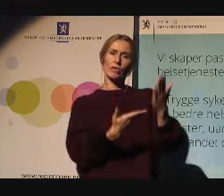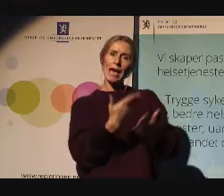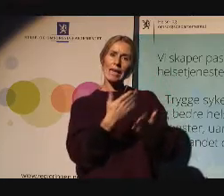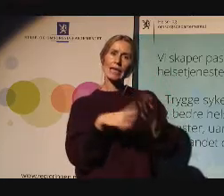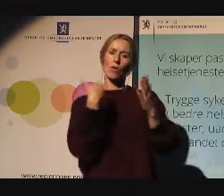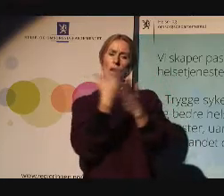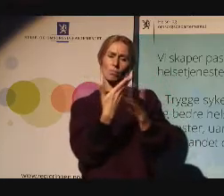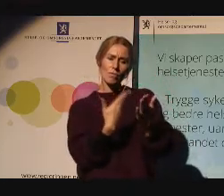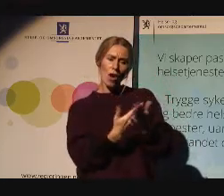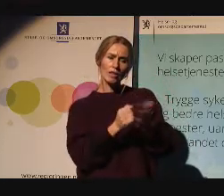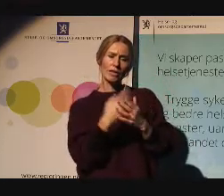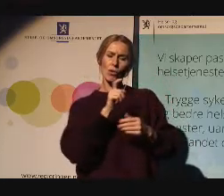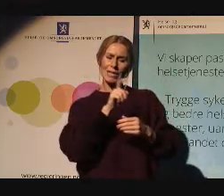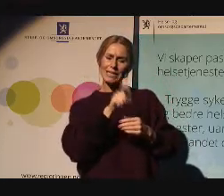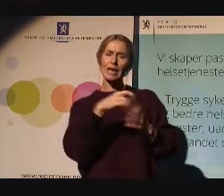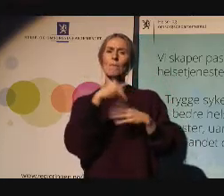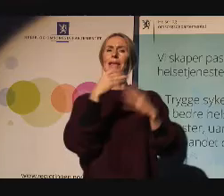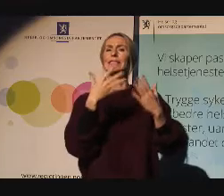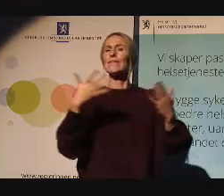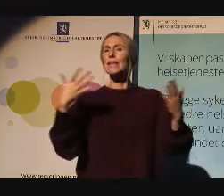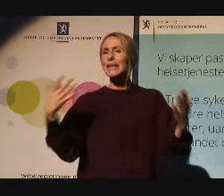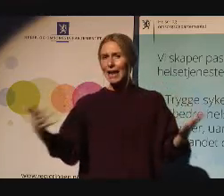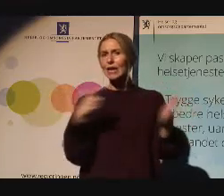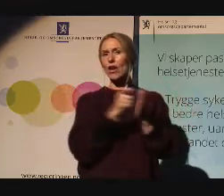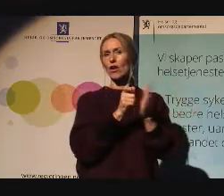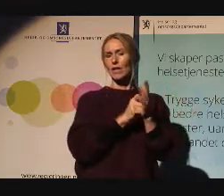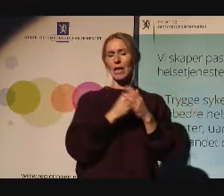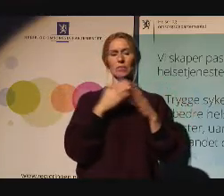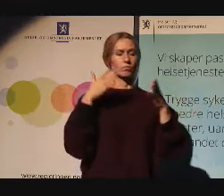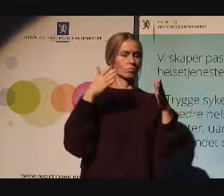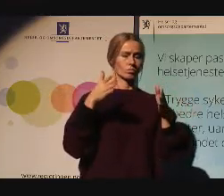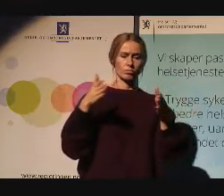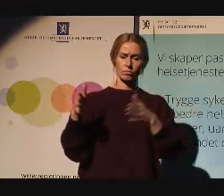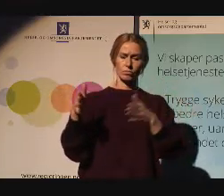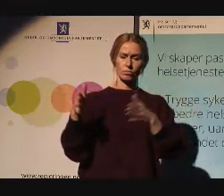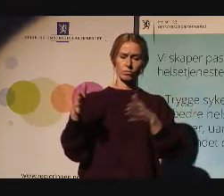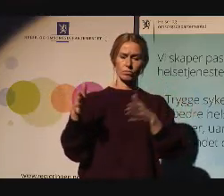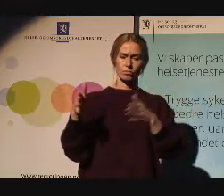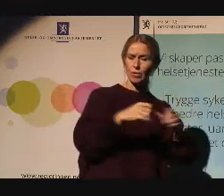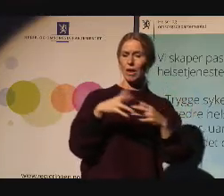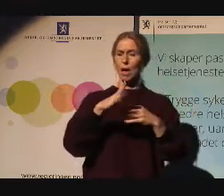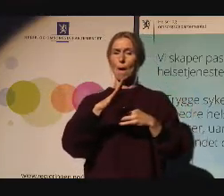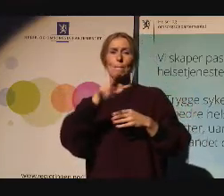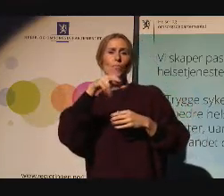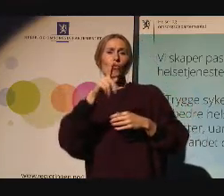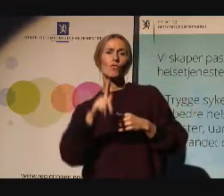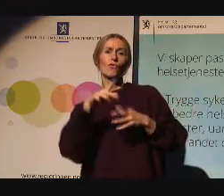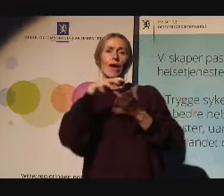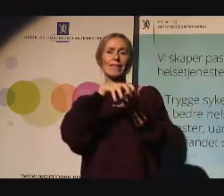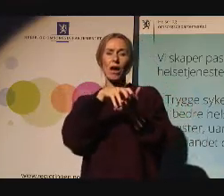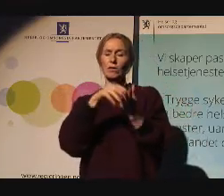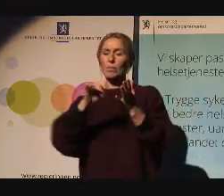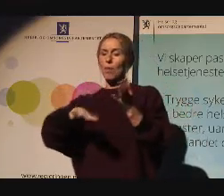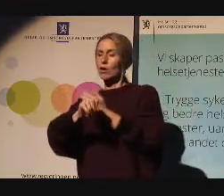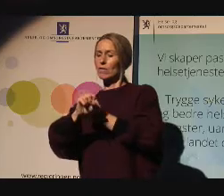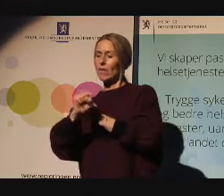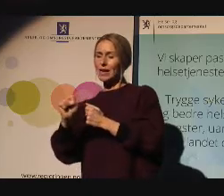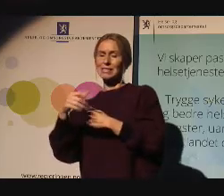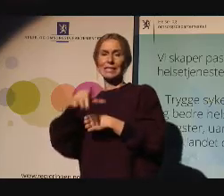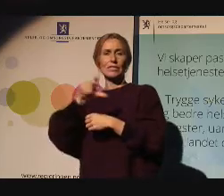og kritikk av mer generell karakter som retter seg mot kommunene, Bufetat, barnevernsinstitusjoner, helseforetak